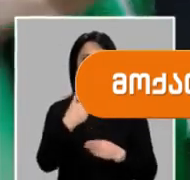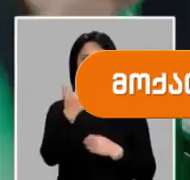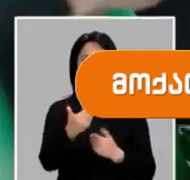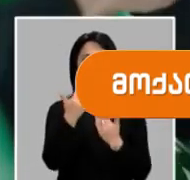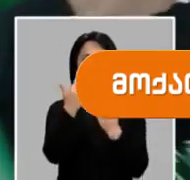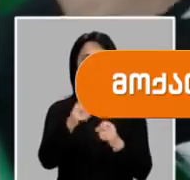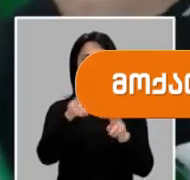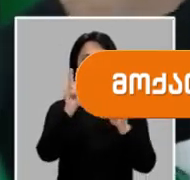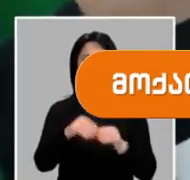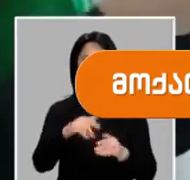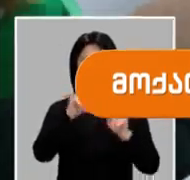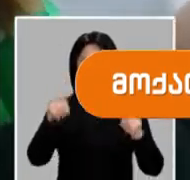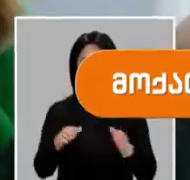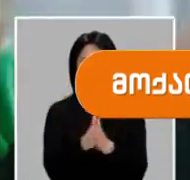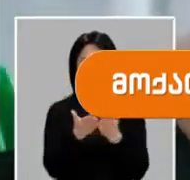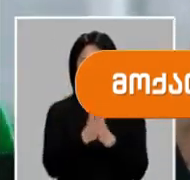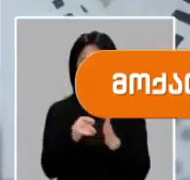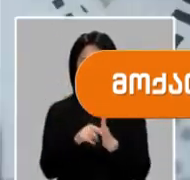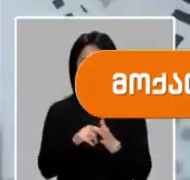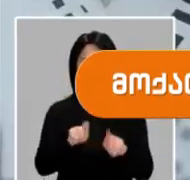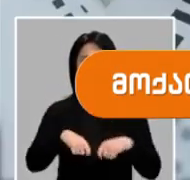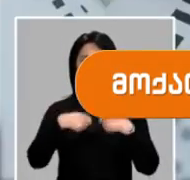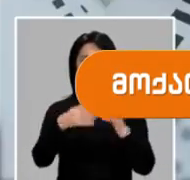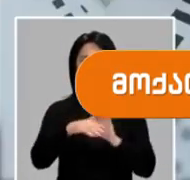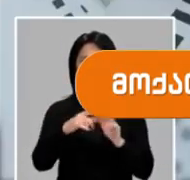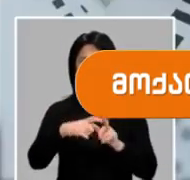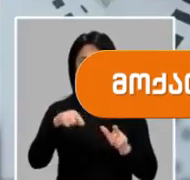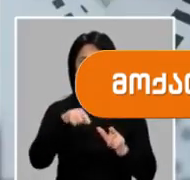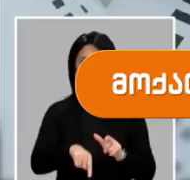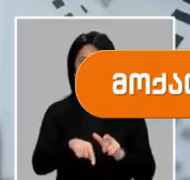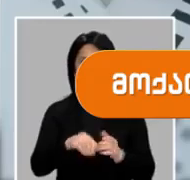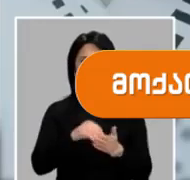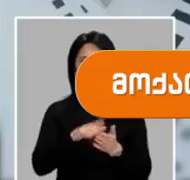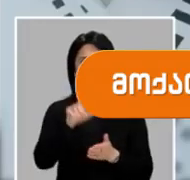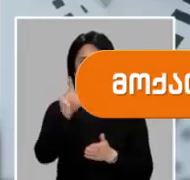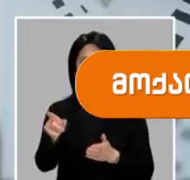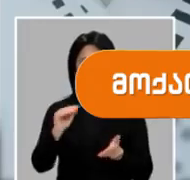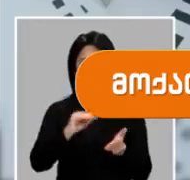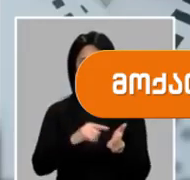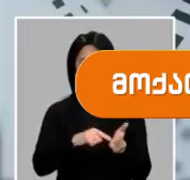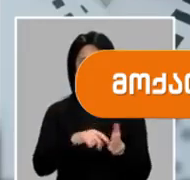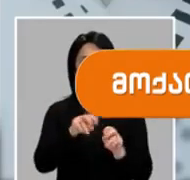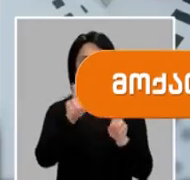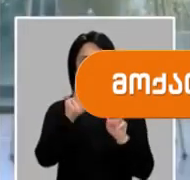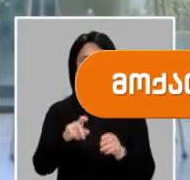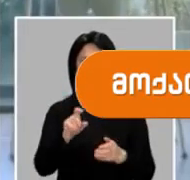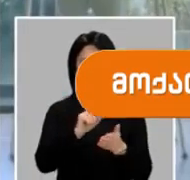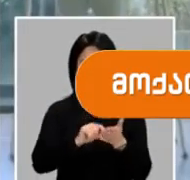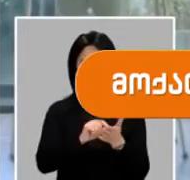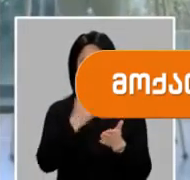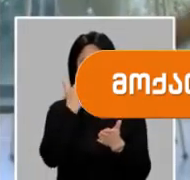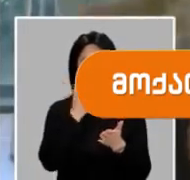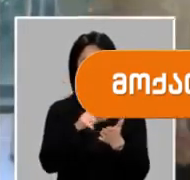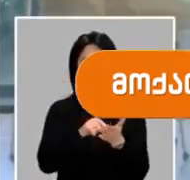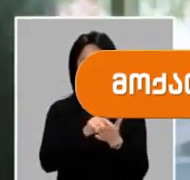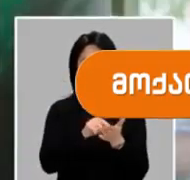ხმა და ესე რომ ვთქვათ, არავინ არ დაგვინახოს, არამედ ასევე ვალდებულებაც არის, რომ არავითარ შემთხვევაში